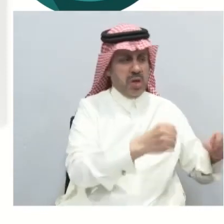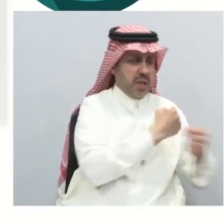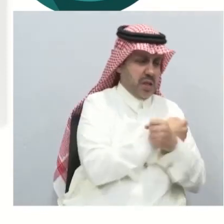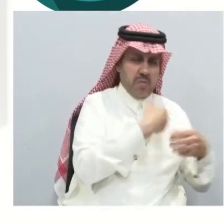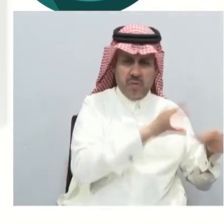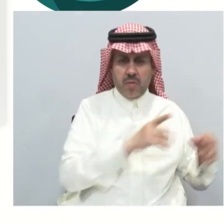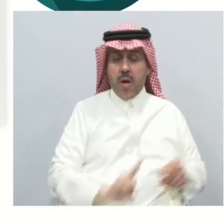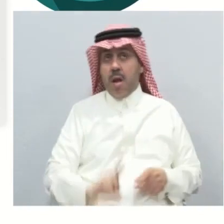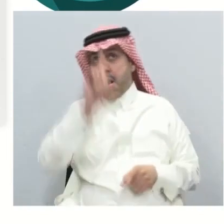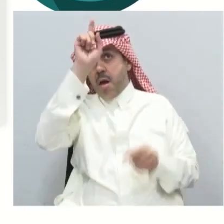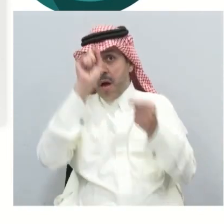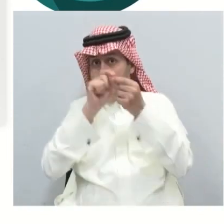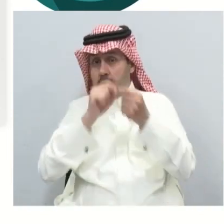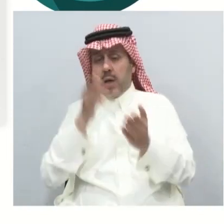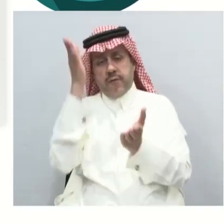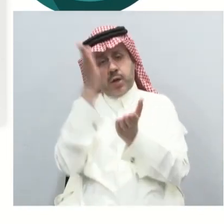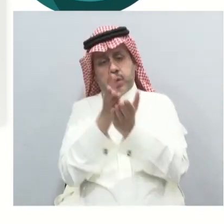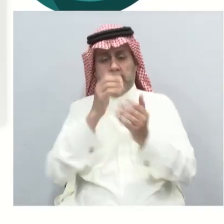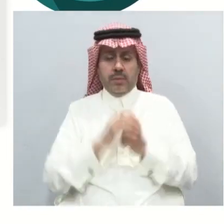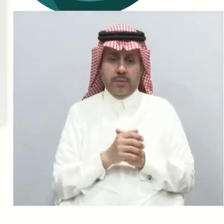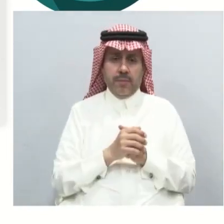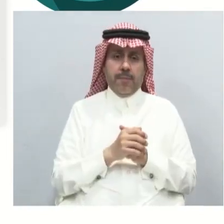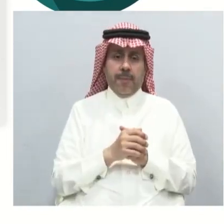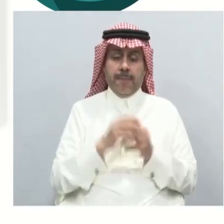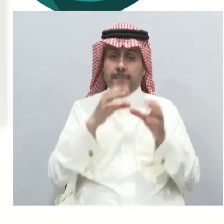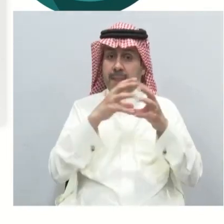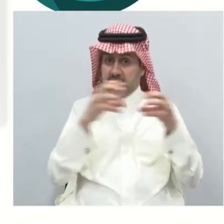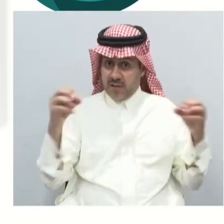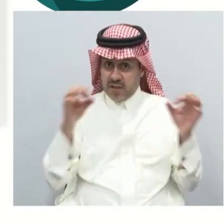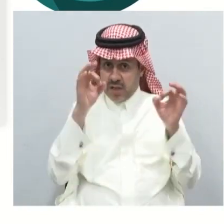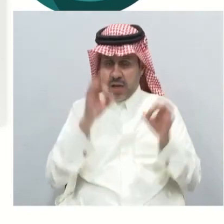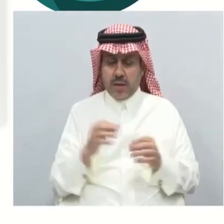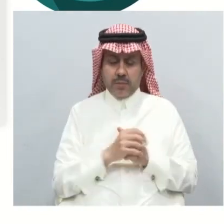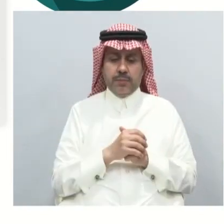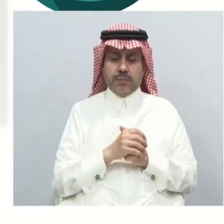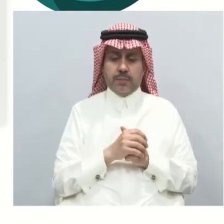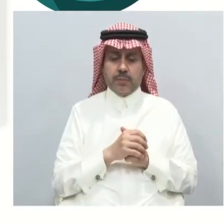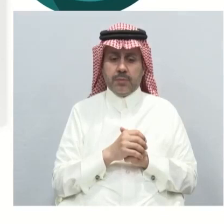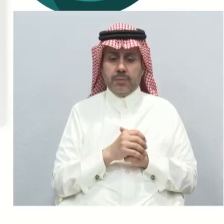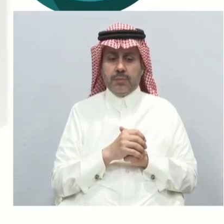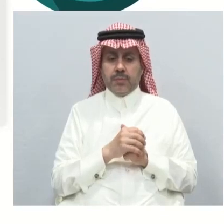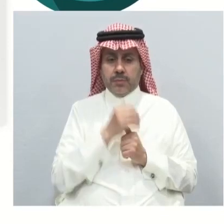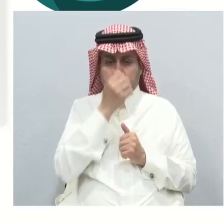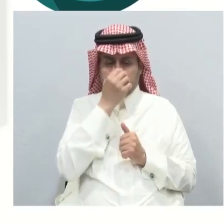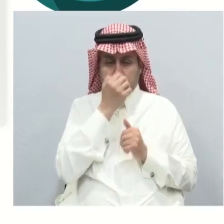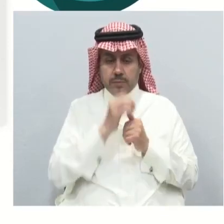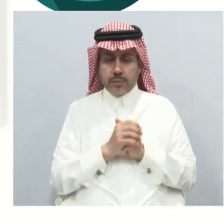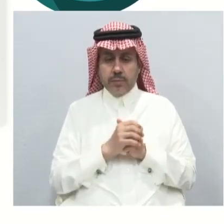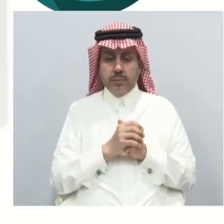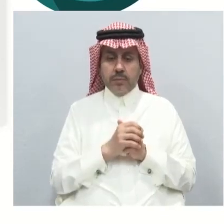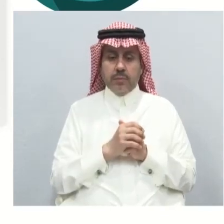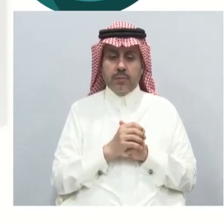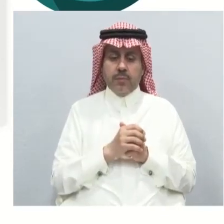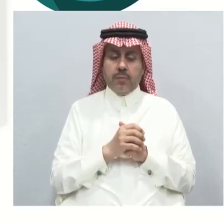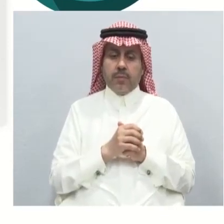فطرني فانه سيهدين الون لكم المعاني ونذكر اي اين الاثبات